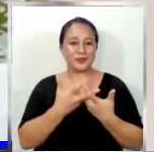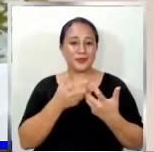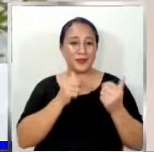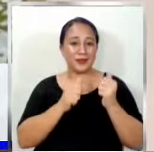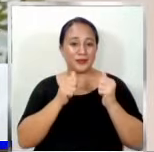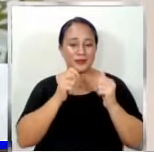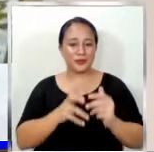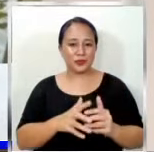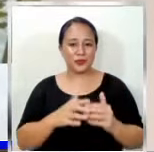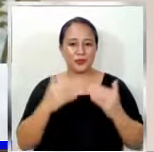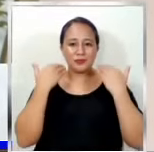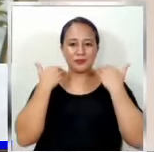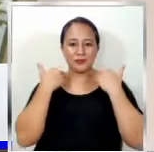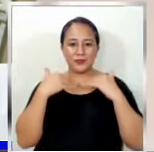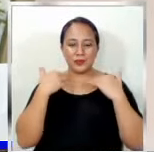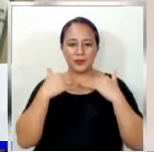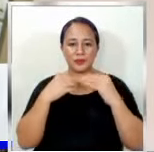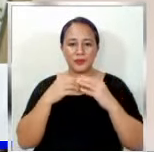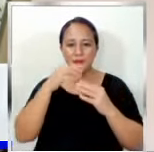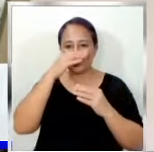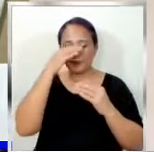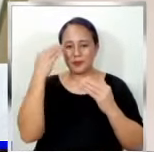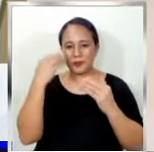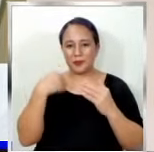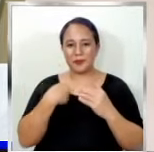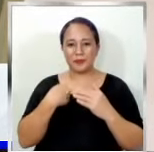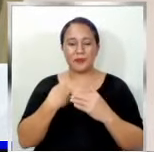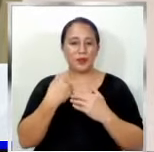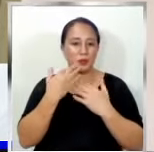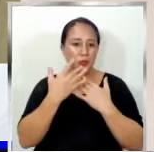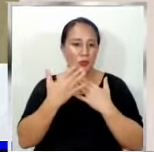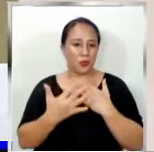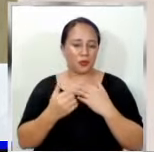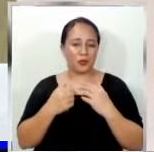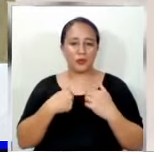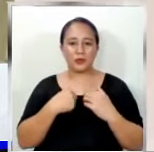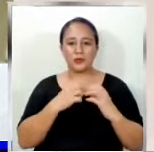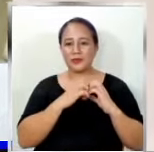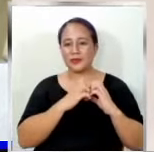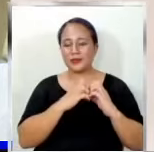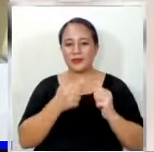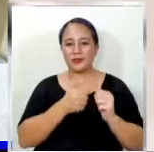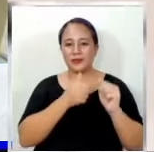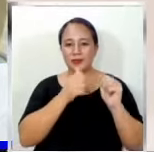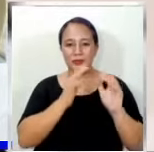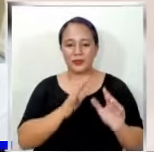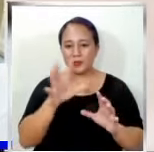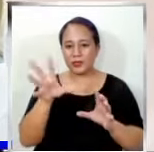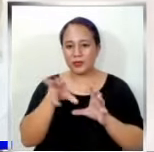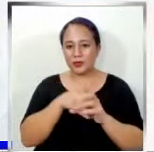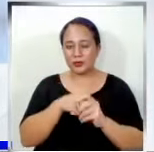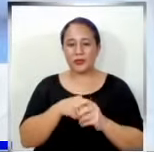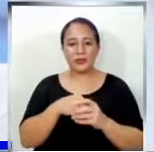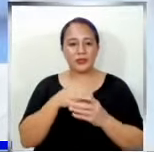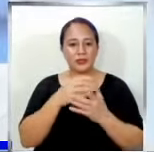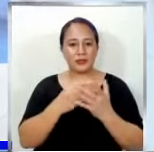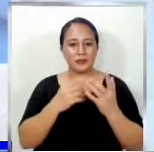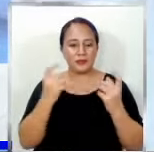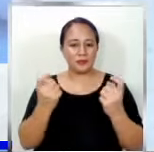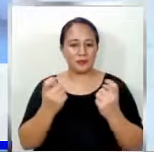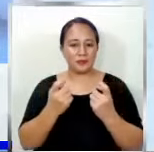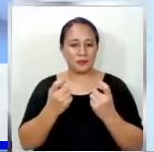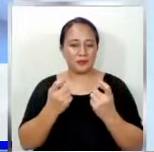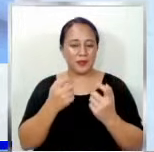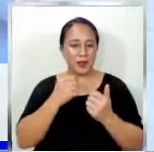short bob with full bangs and highlights hairdo na pinusuan ng kanyang followers, kabilang pa ang ilang celebrities. Ang